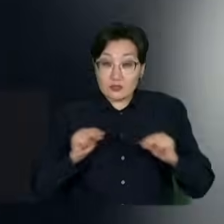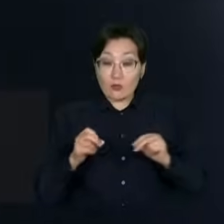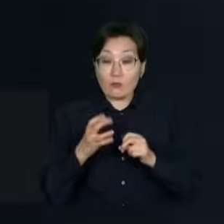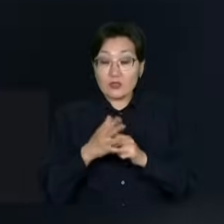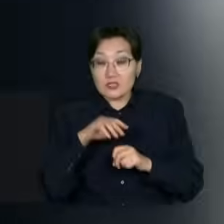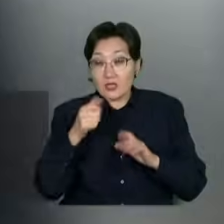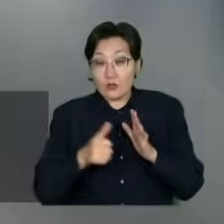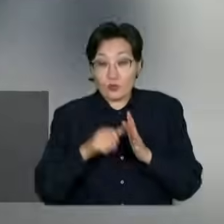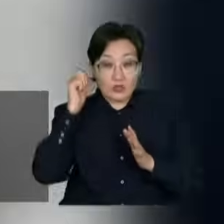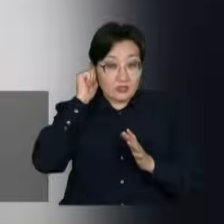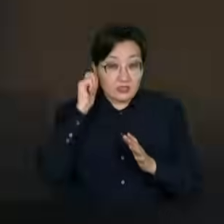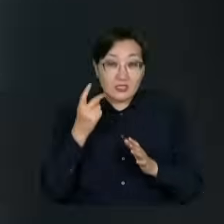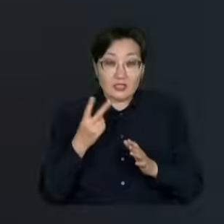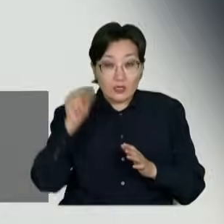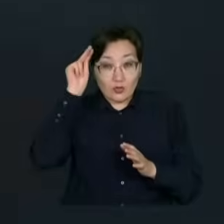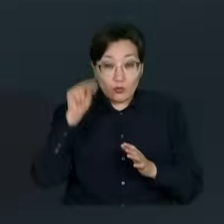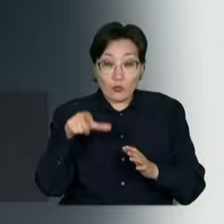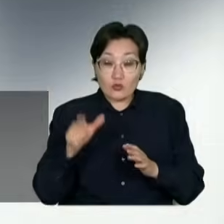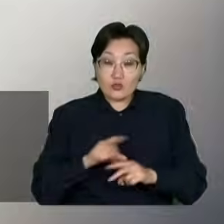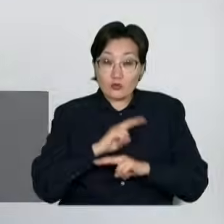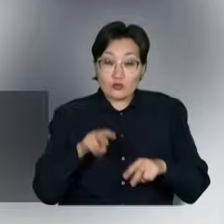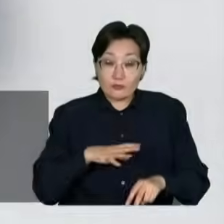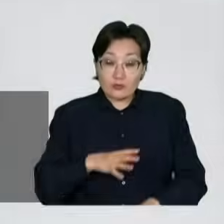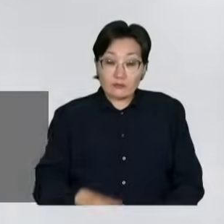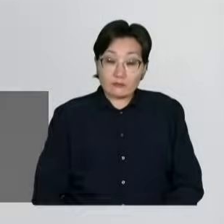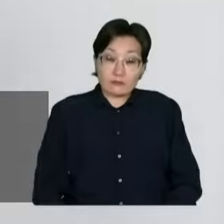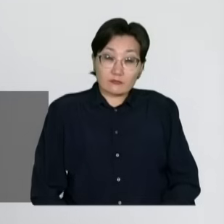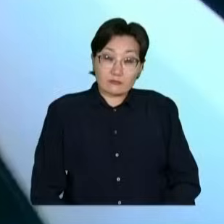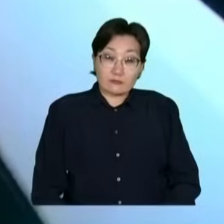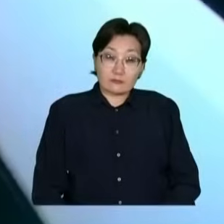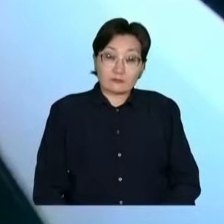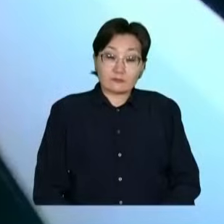және 16 жастағы екі оқушы көз жұмды.